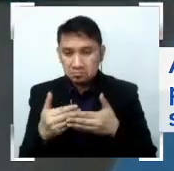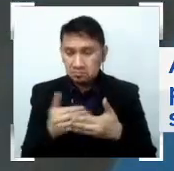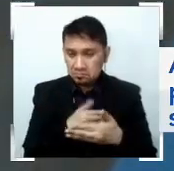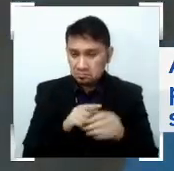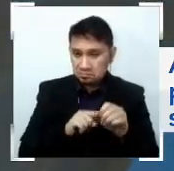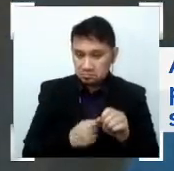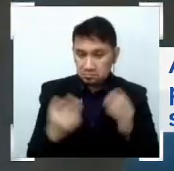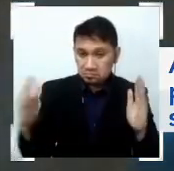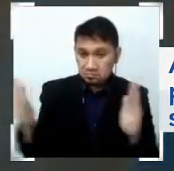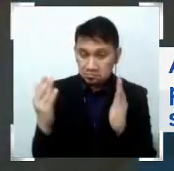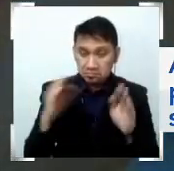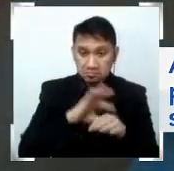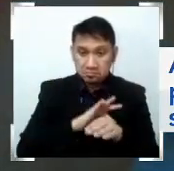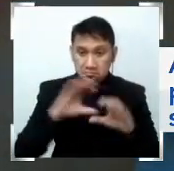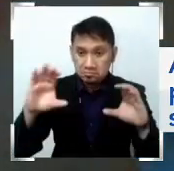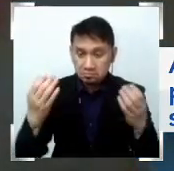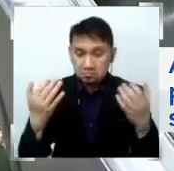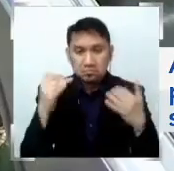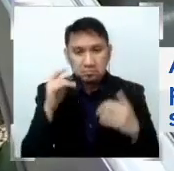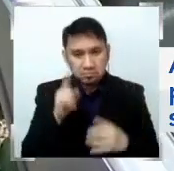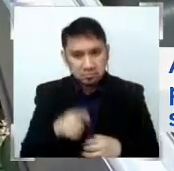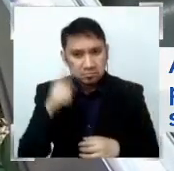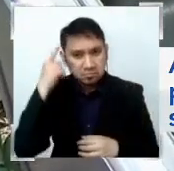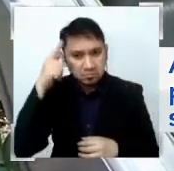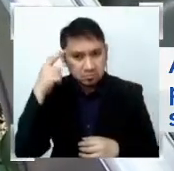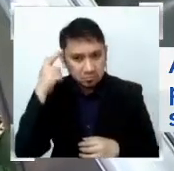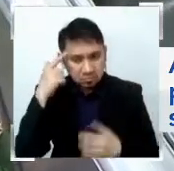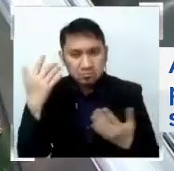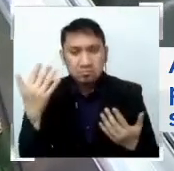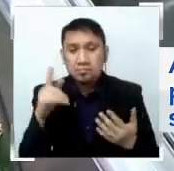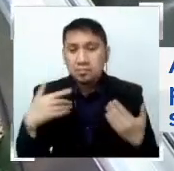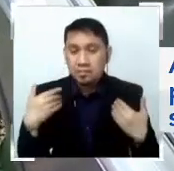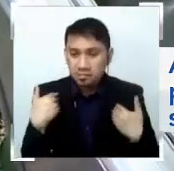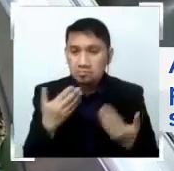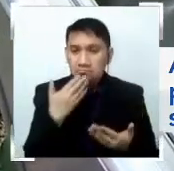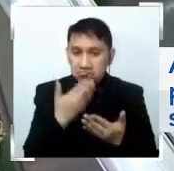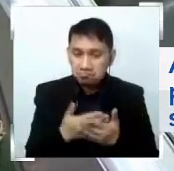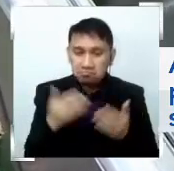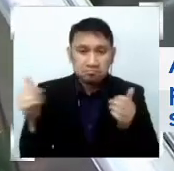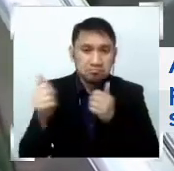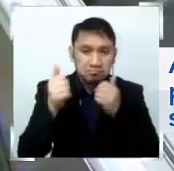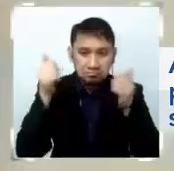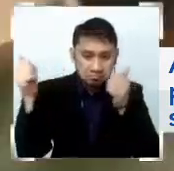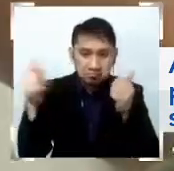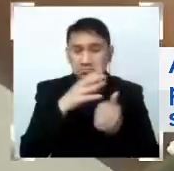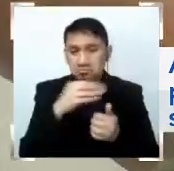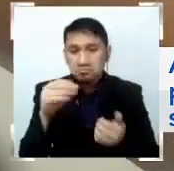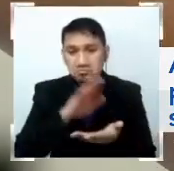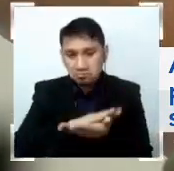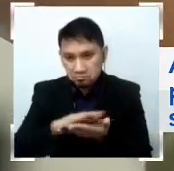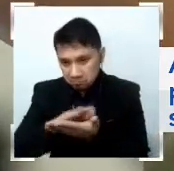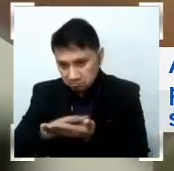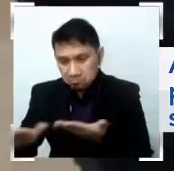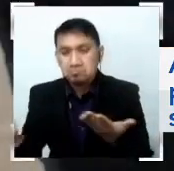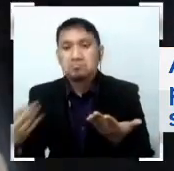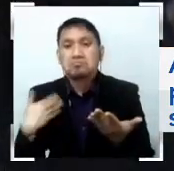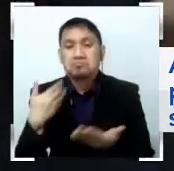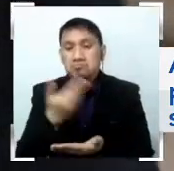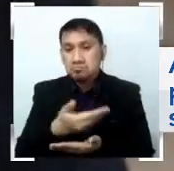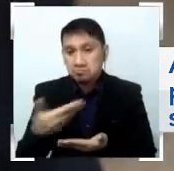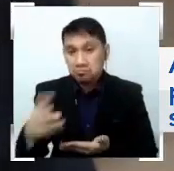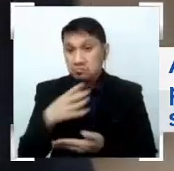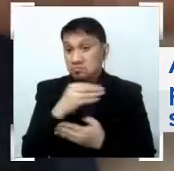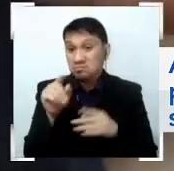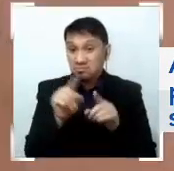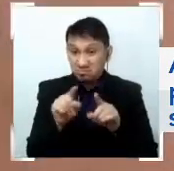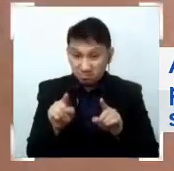ng gobyerno na may maayos na ventilation, air filtration at sanitation facility sa mga paaralan. Dapat din daw iarangkada ng husto